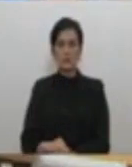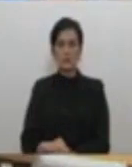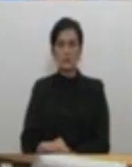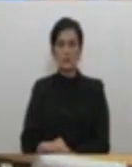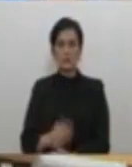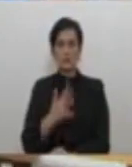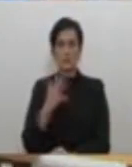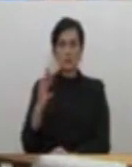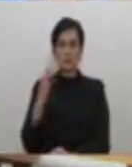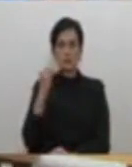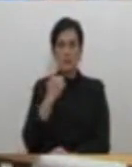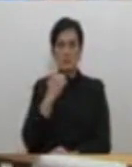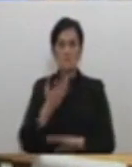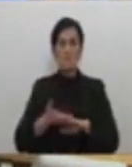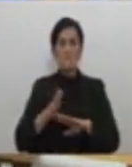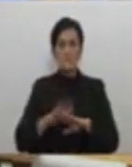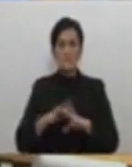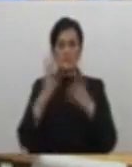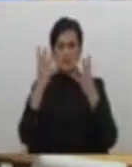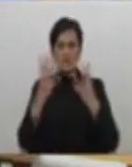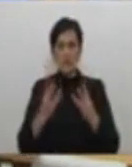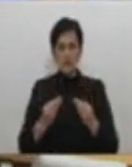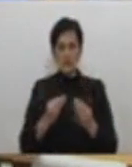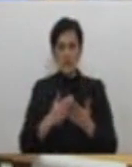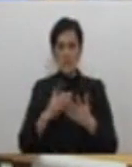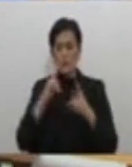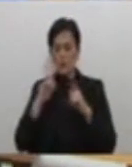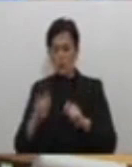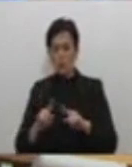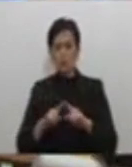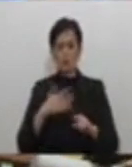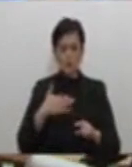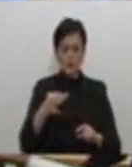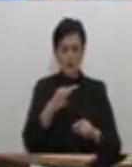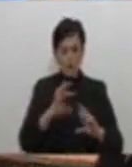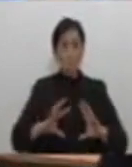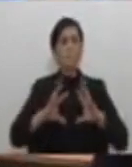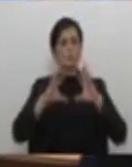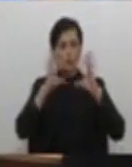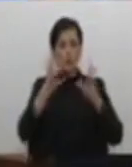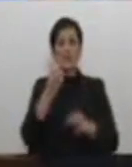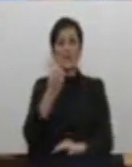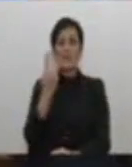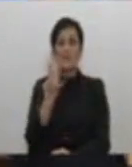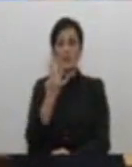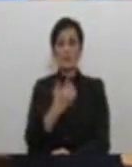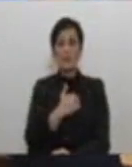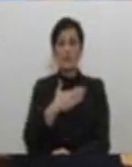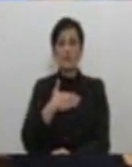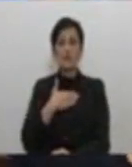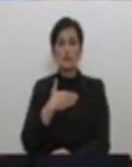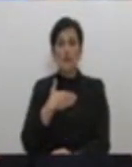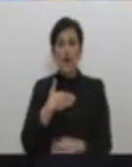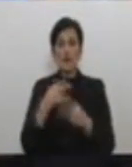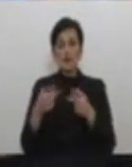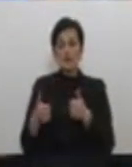მადლობამ. Ძალიან ძიმე დღეები ადრეს უკრაინაშიც, ჩვენს რეგიონშიც და მთელ მსოფლიოში და კიდევ ერთხელ მინდა ჩვენი თანადგომა